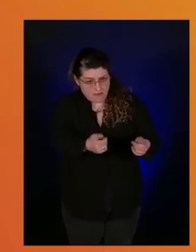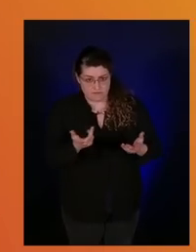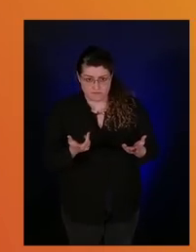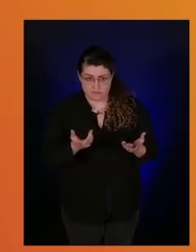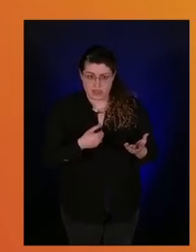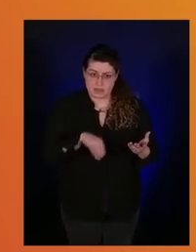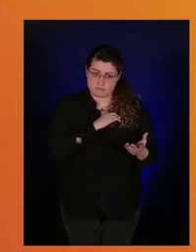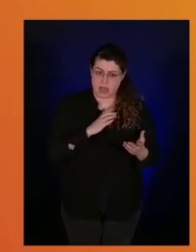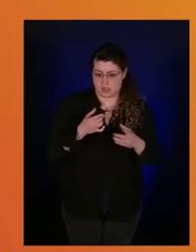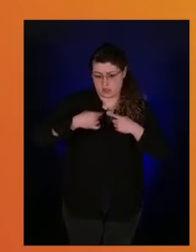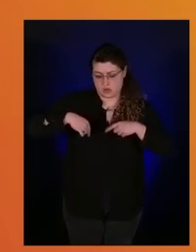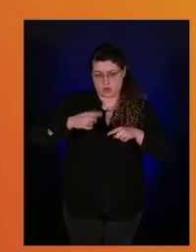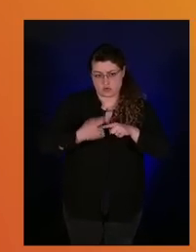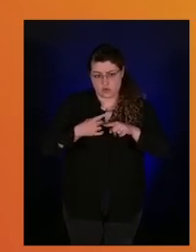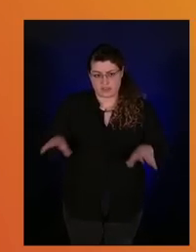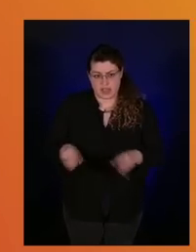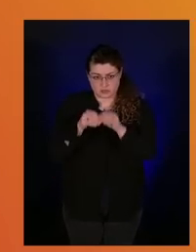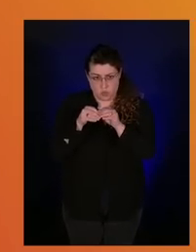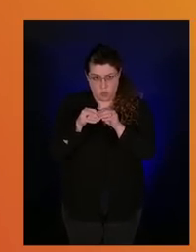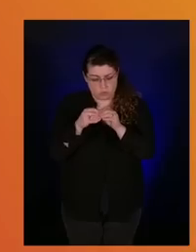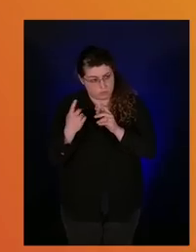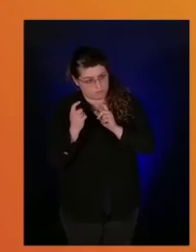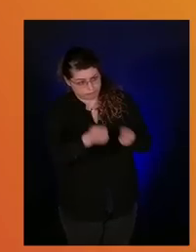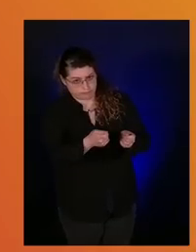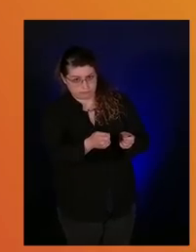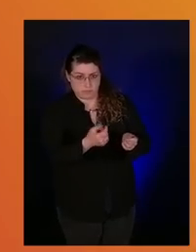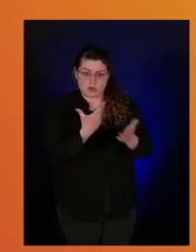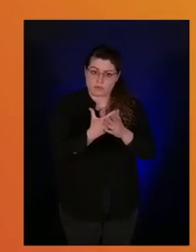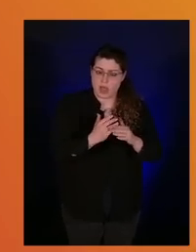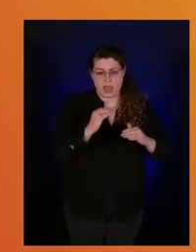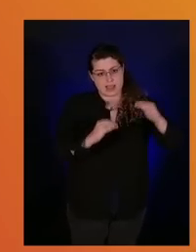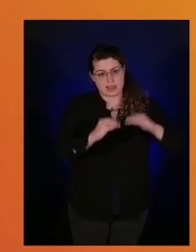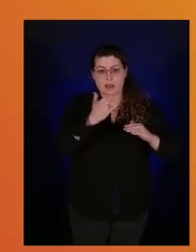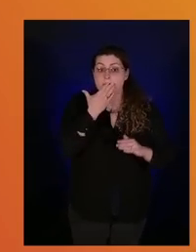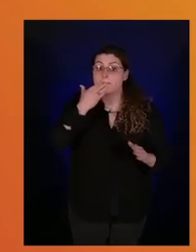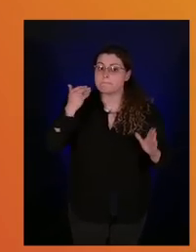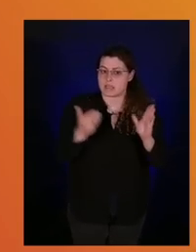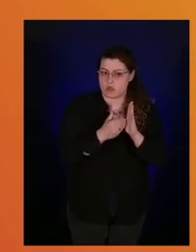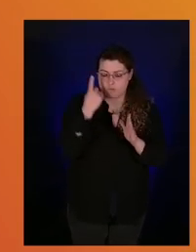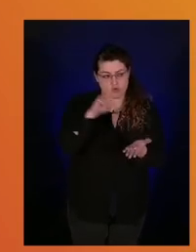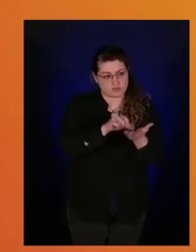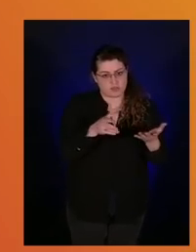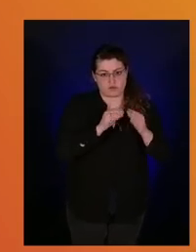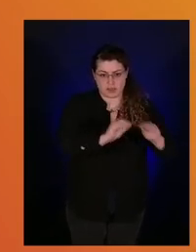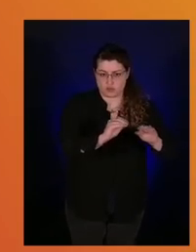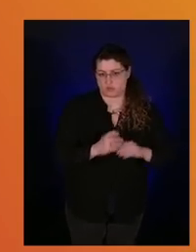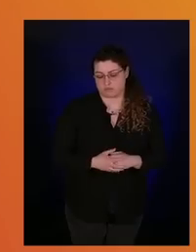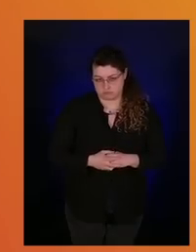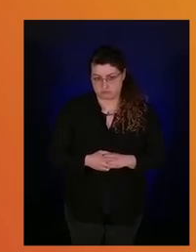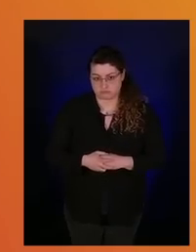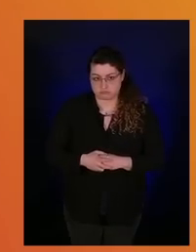par la Confédération pour justement permettre un meilleur équilibre de notre centre de formation CGT.